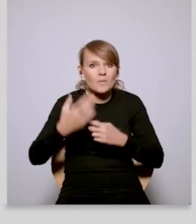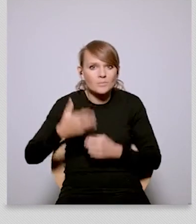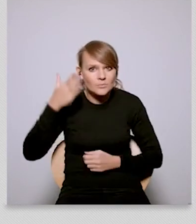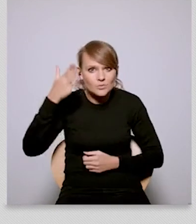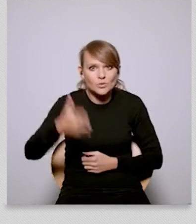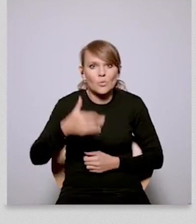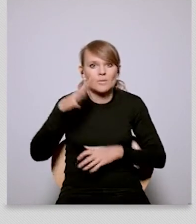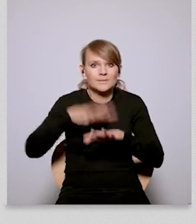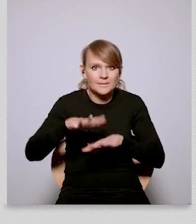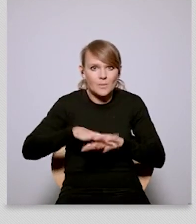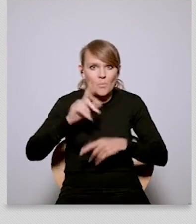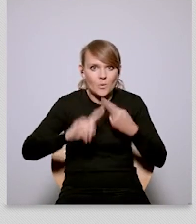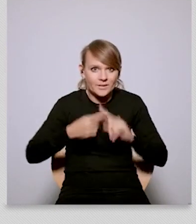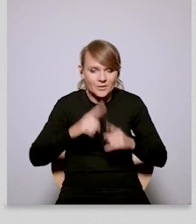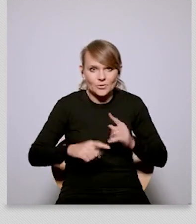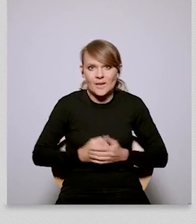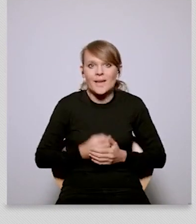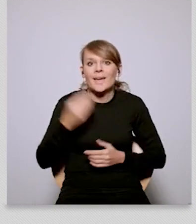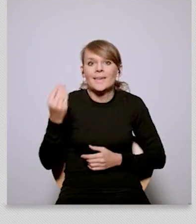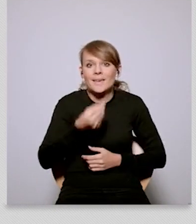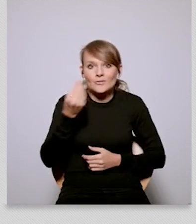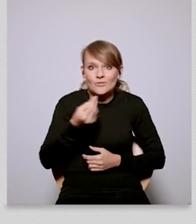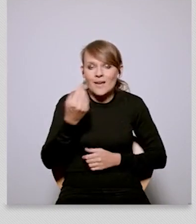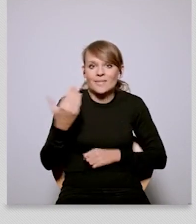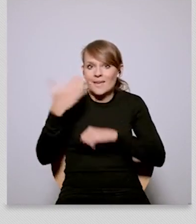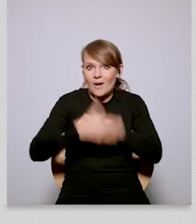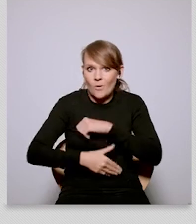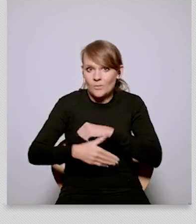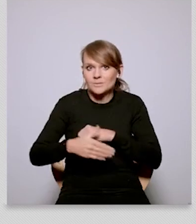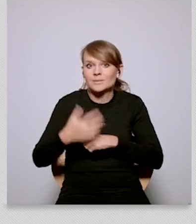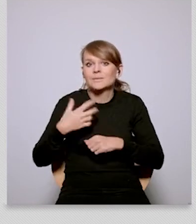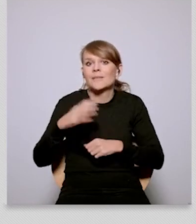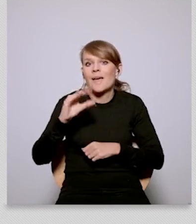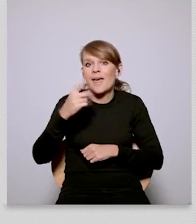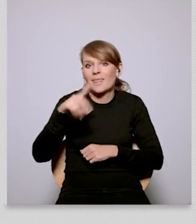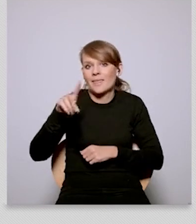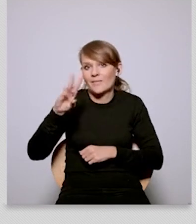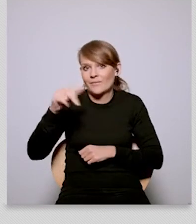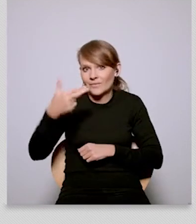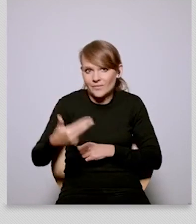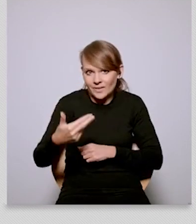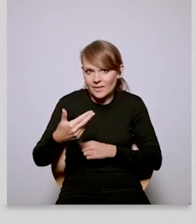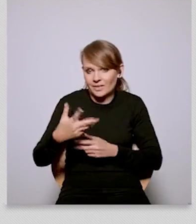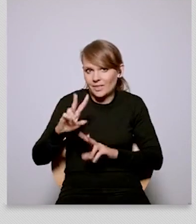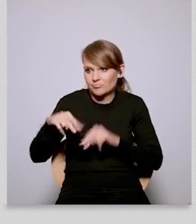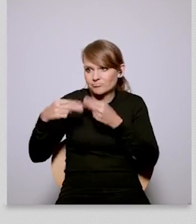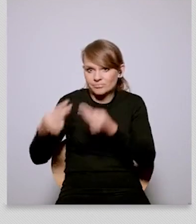systemów politycznych chciałbym jeszcze Edwinowi na koniec oddać głos na dwa słowa